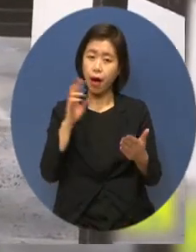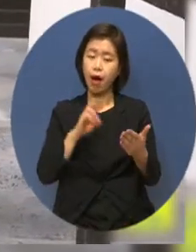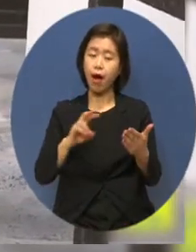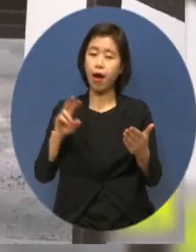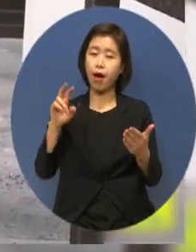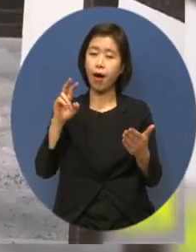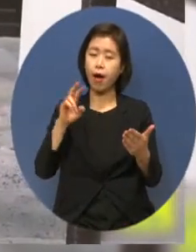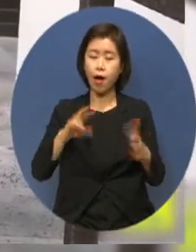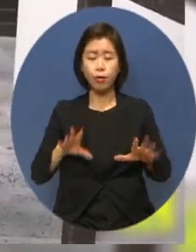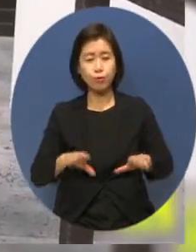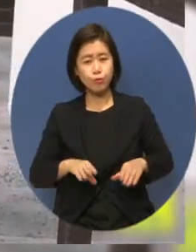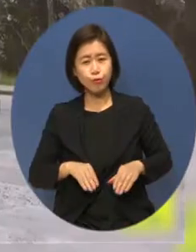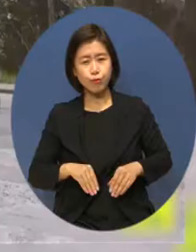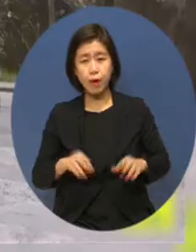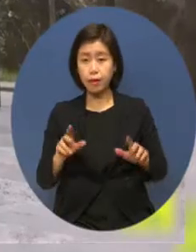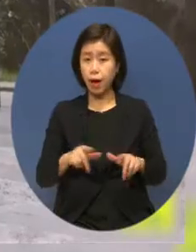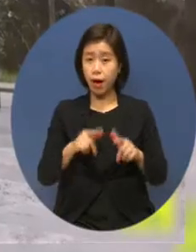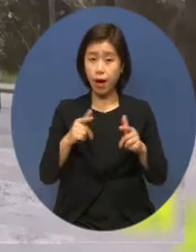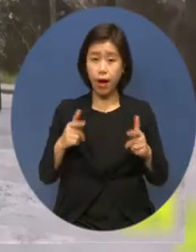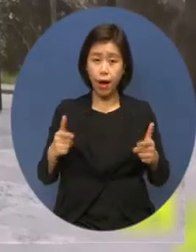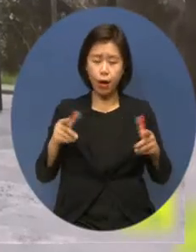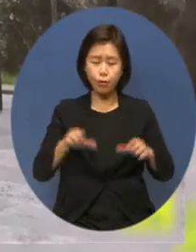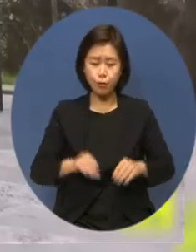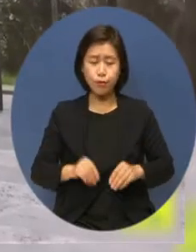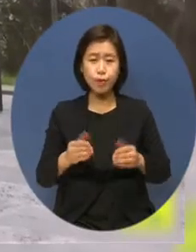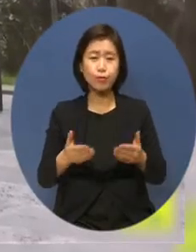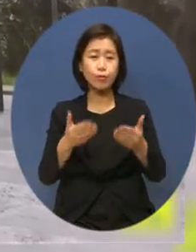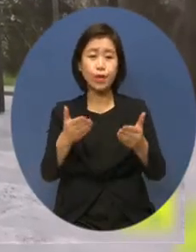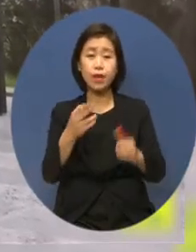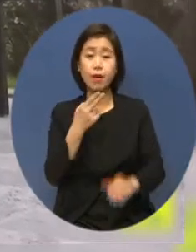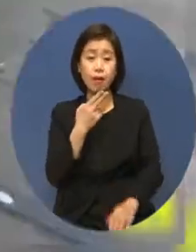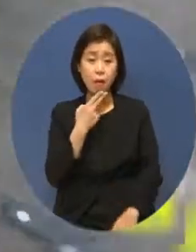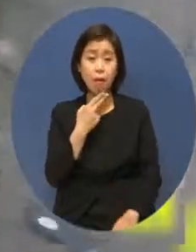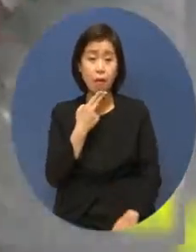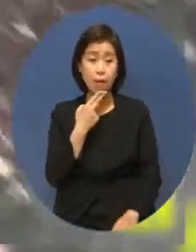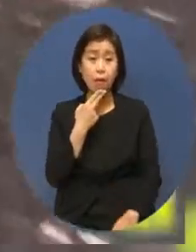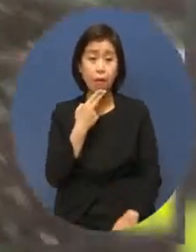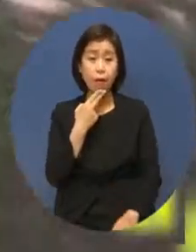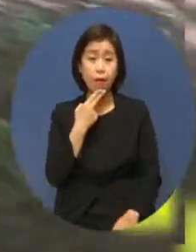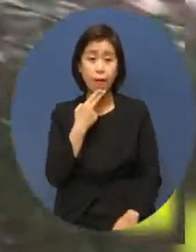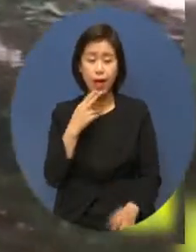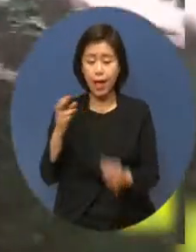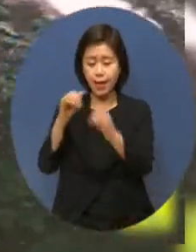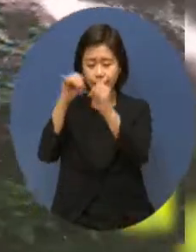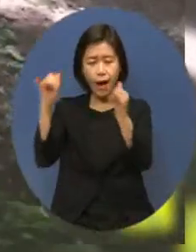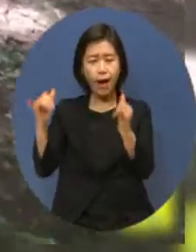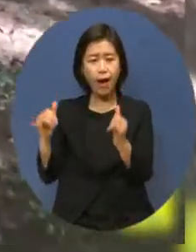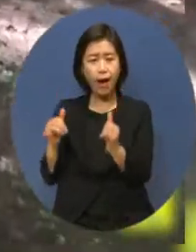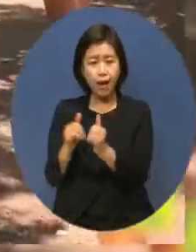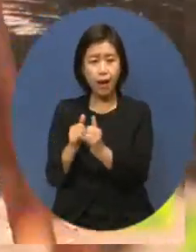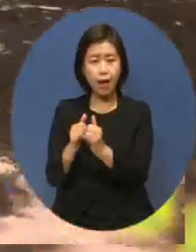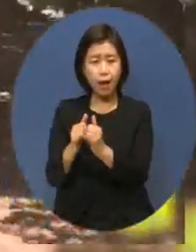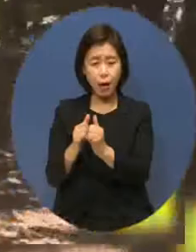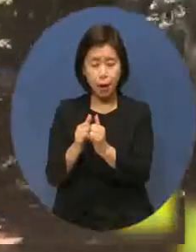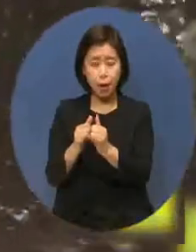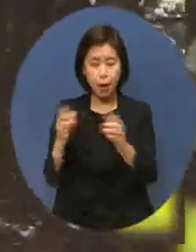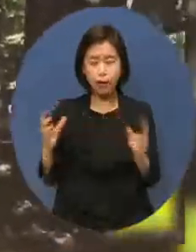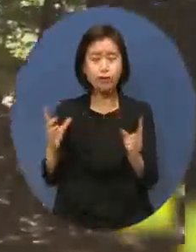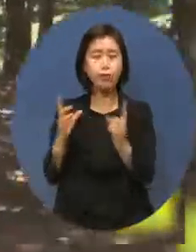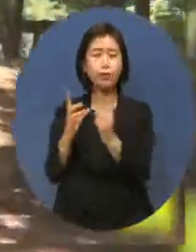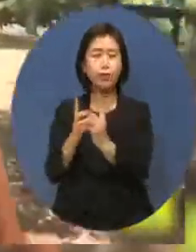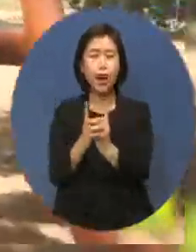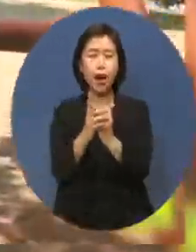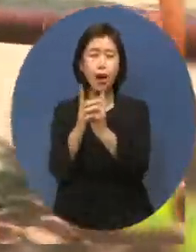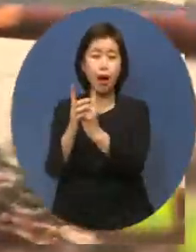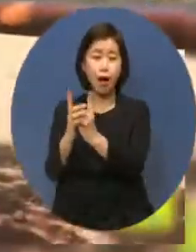굶어 죽지도 굶기지도 않으며 사람들 사이에서